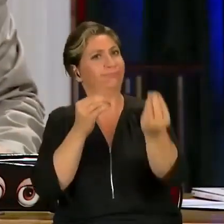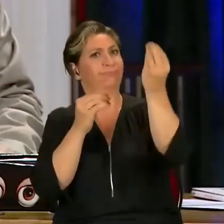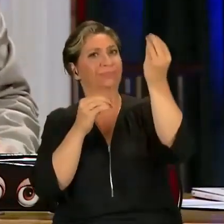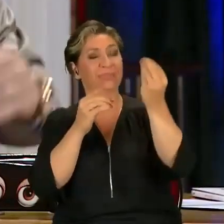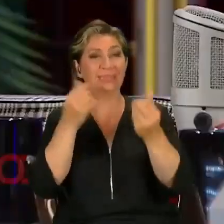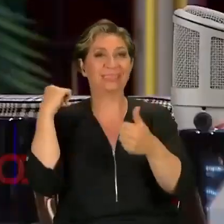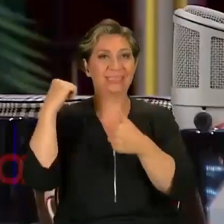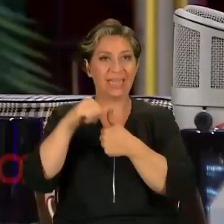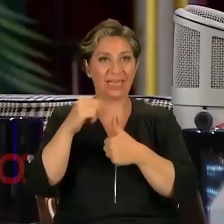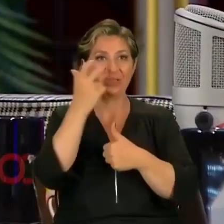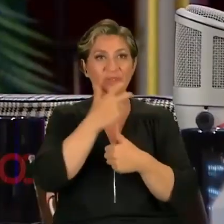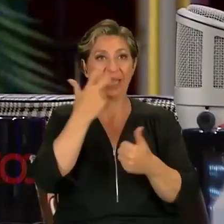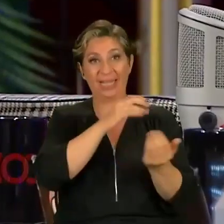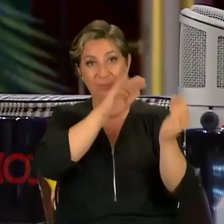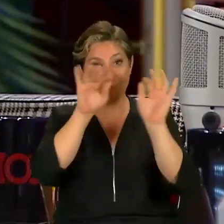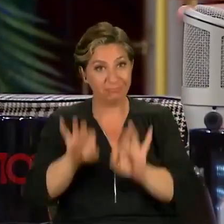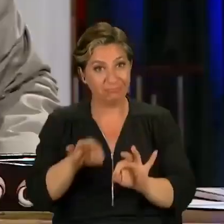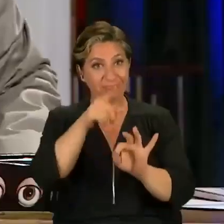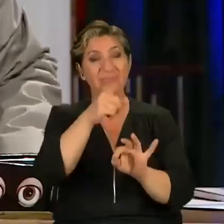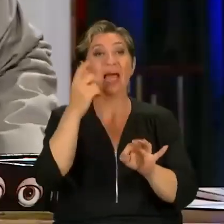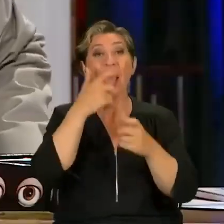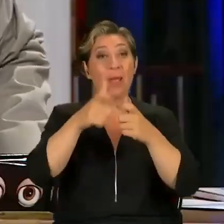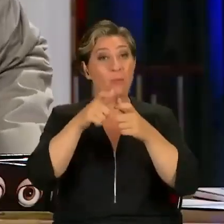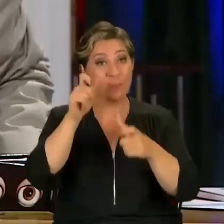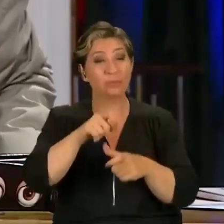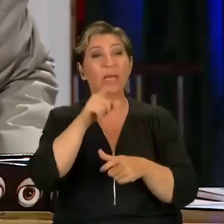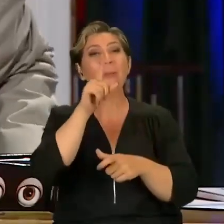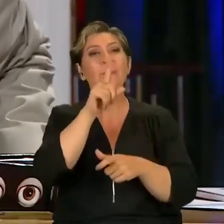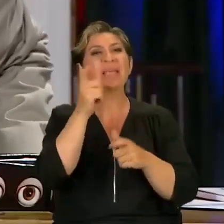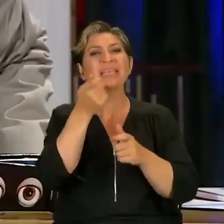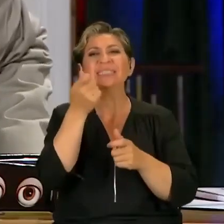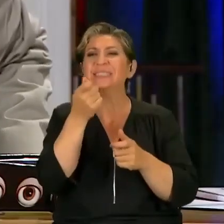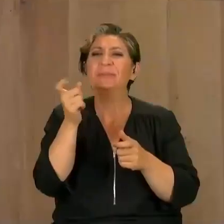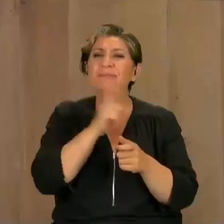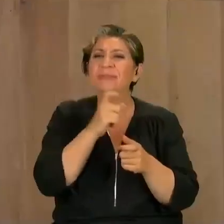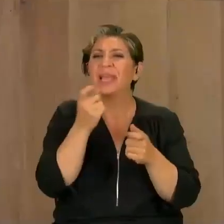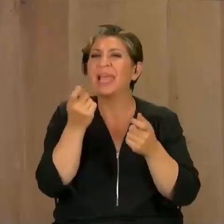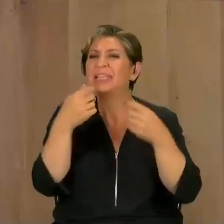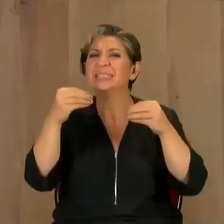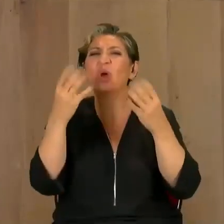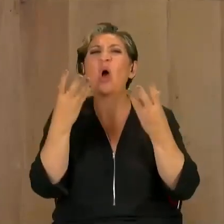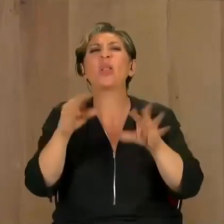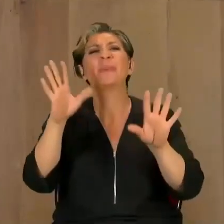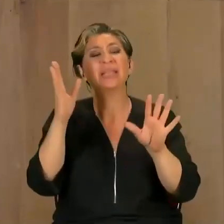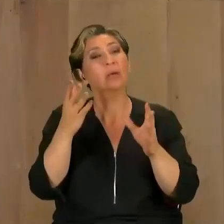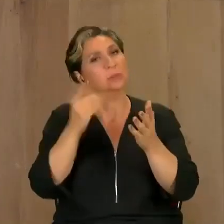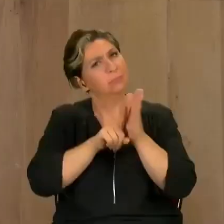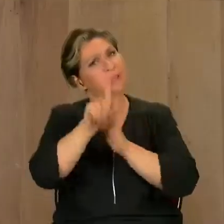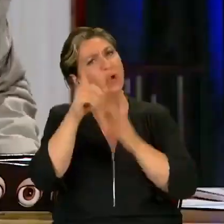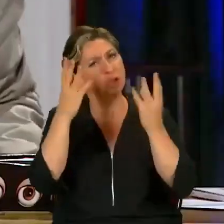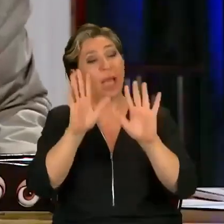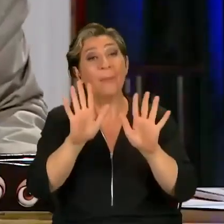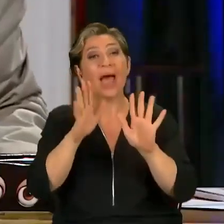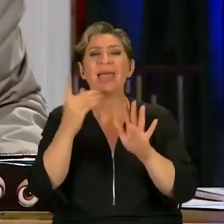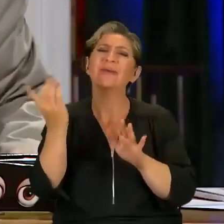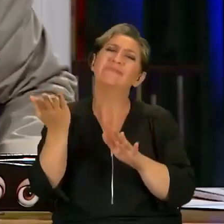siz tekrar sahnelere dönüyorsunuz, tekrar albüm falan. De ki işler yolunda gitmedi. De ki işler, yani gidecek de.